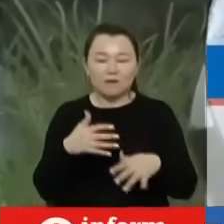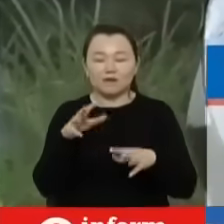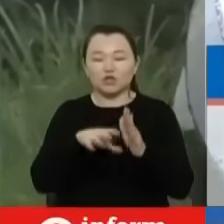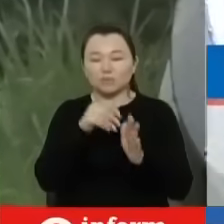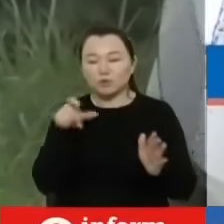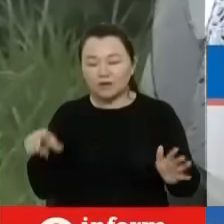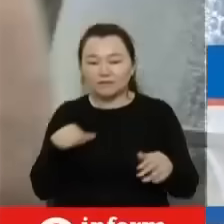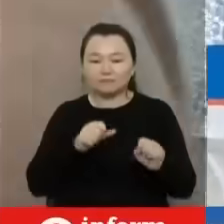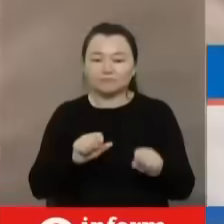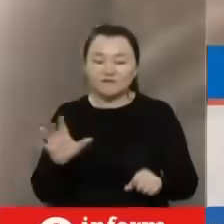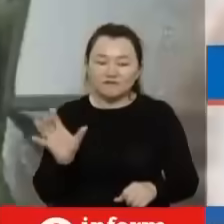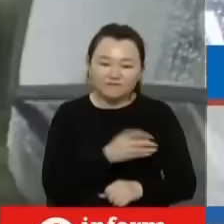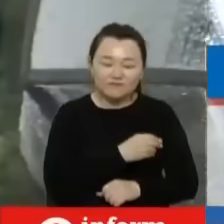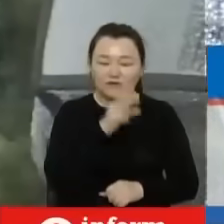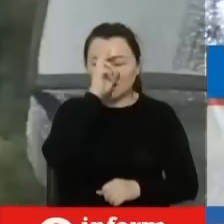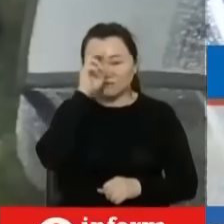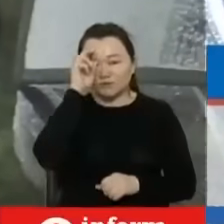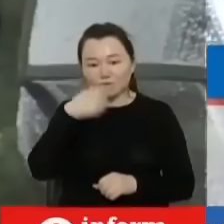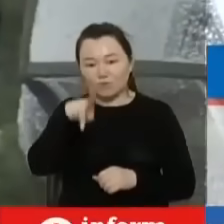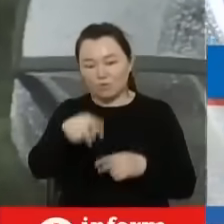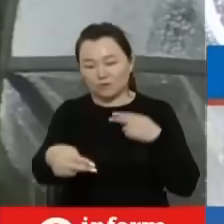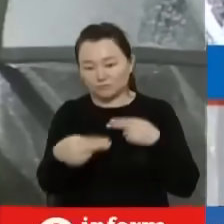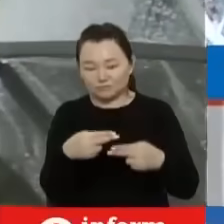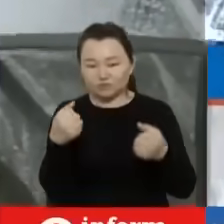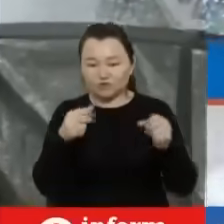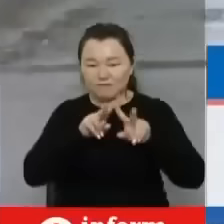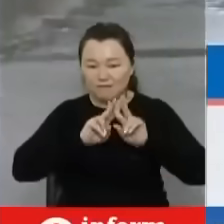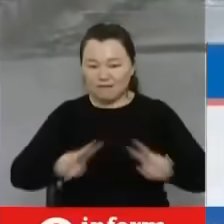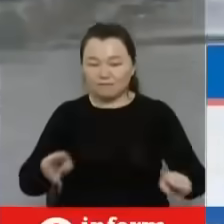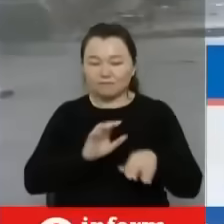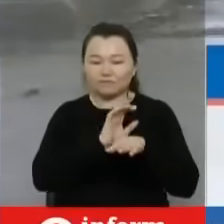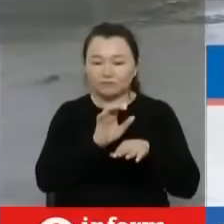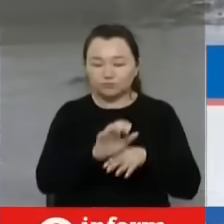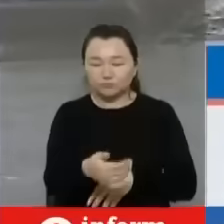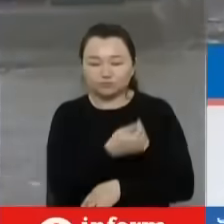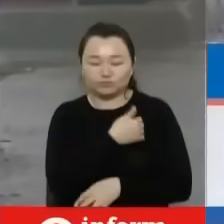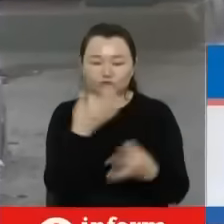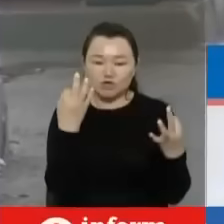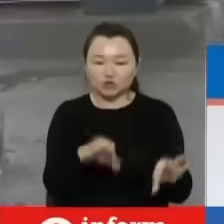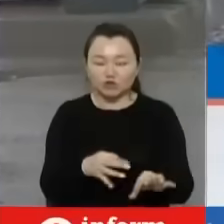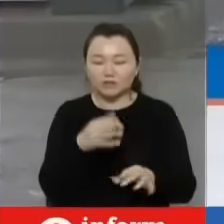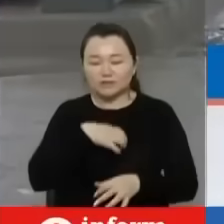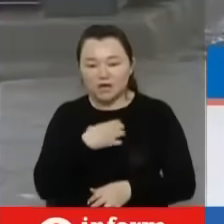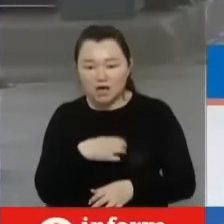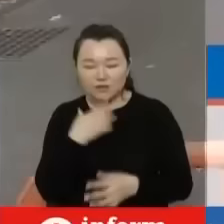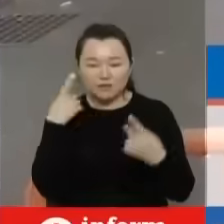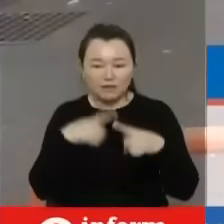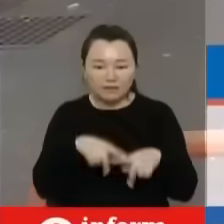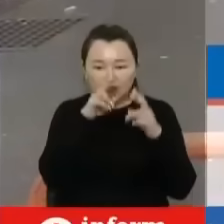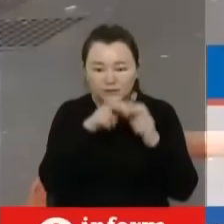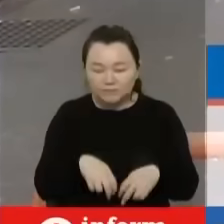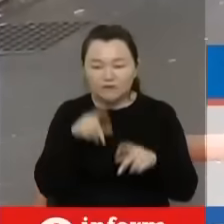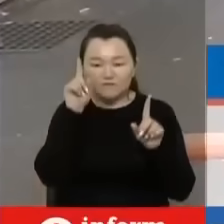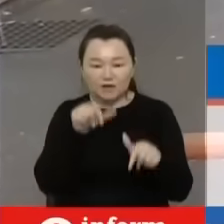қозғалыс құралдарының барлығына мемлекеттік нөмір тағып көлікпен тең дәрежеде шығаруды көздеп отыр. Сақтандыру техникалық байқау мен жүргізуші